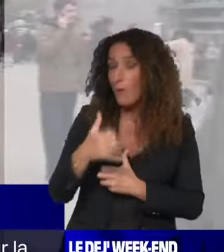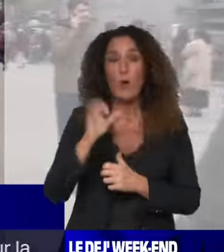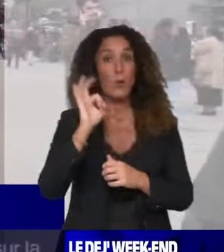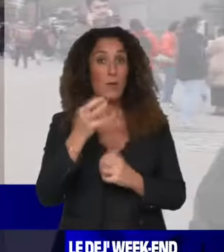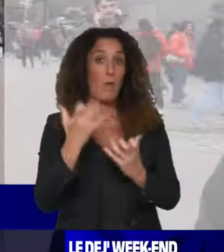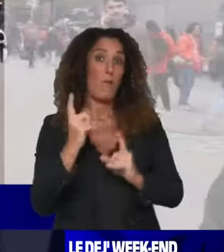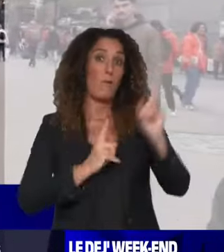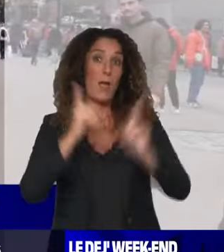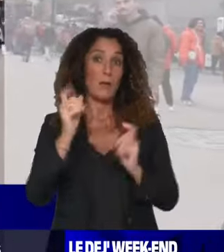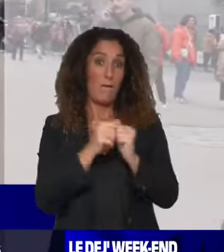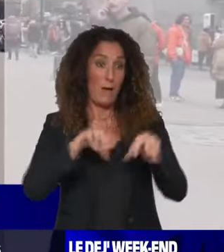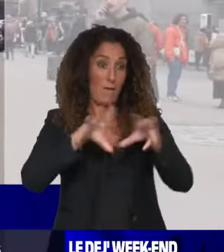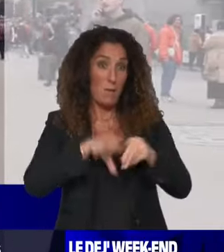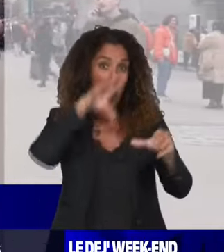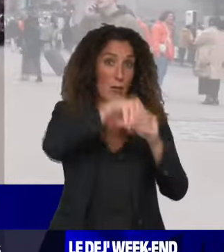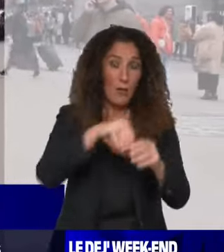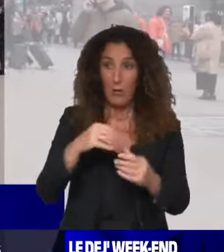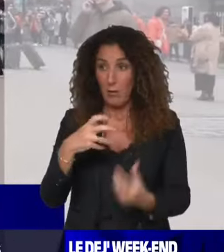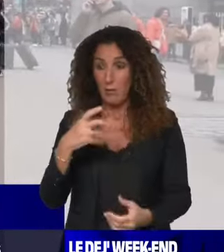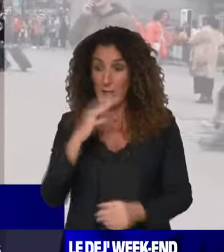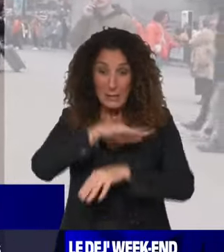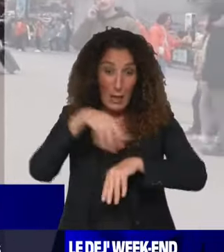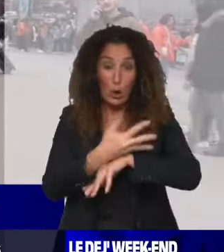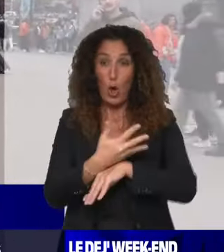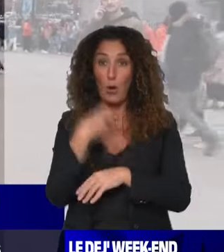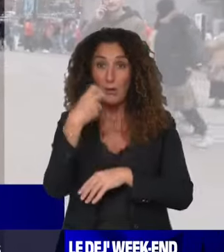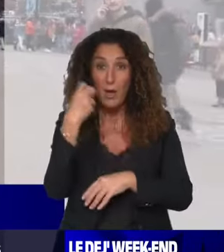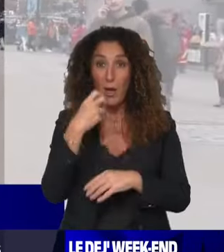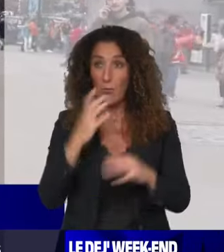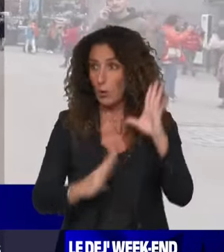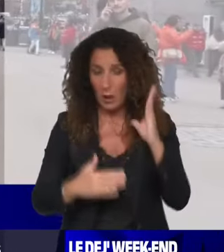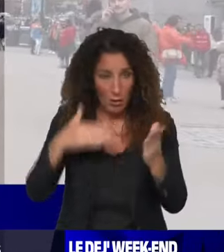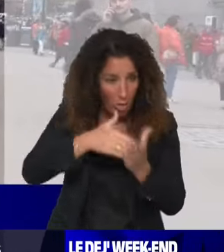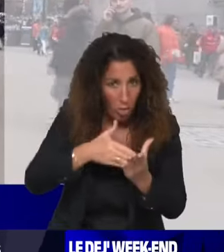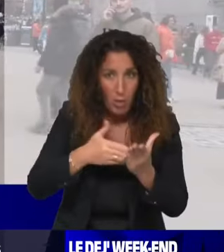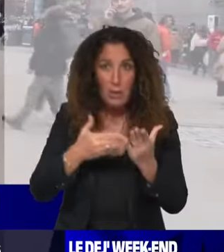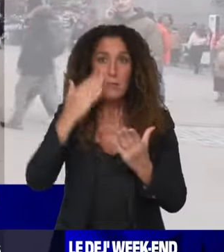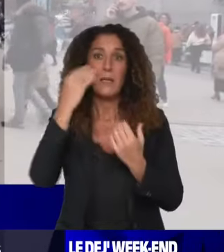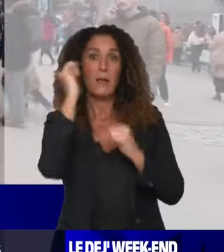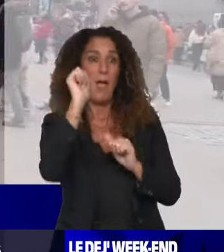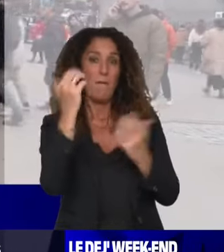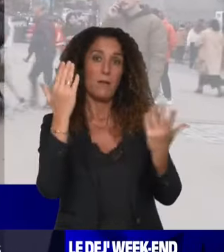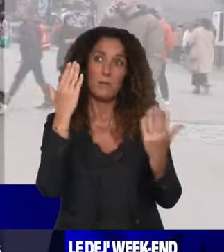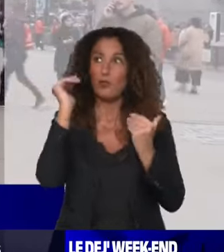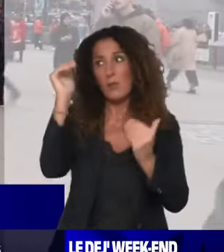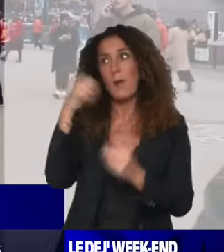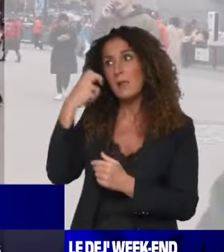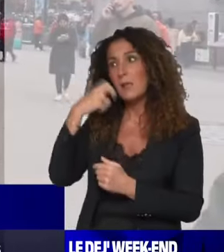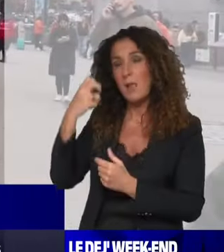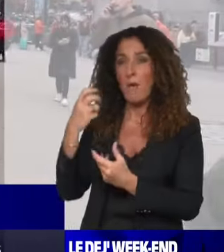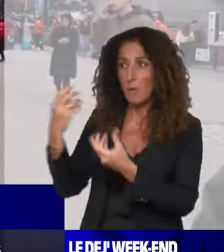et mes proches et j'ai 5 heures de train et ben, je pourrais peut-être pas y aller s'il y a les grèves. J'espère que la SNCF pourra trouver des